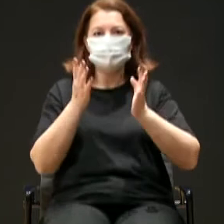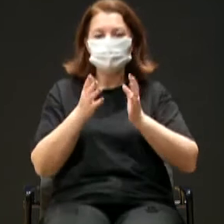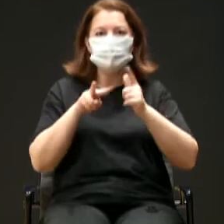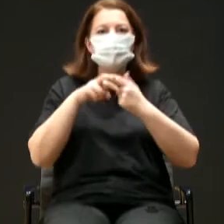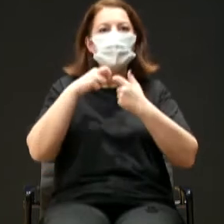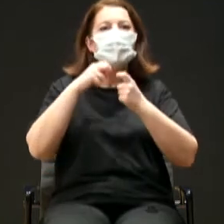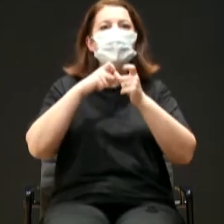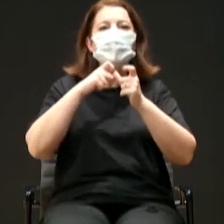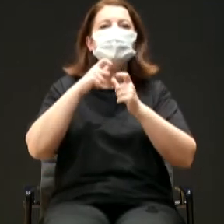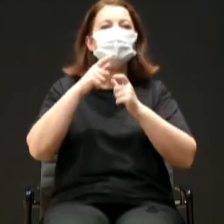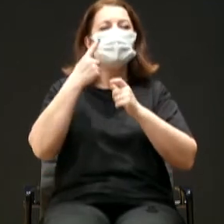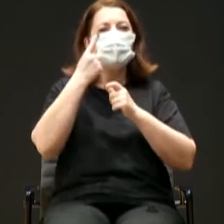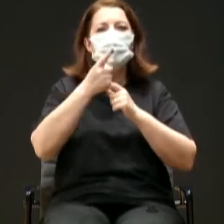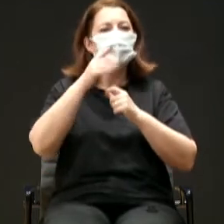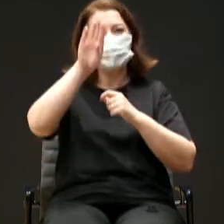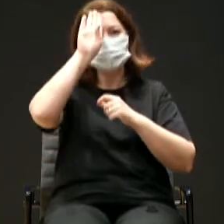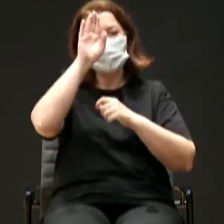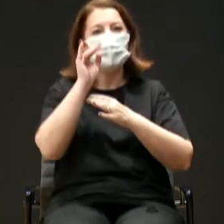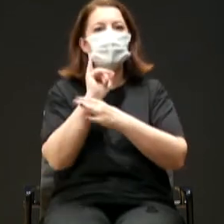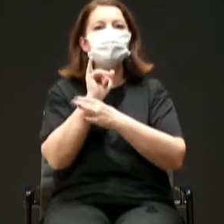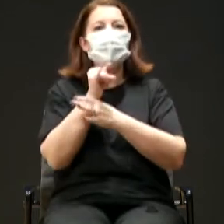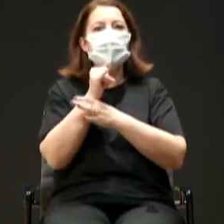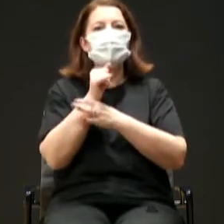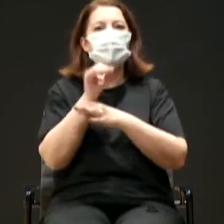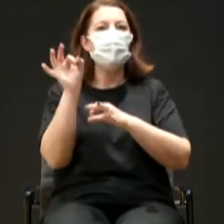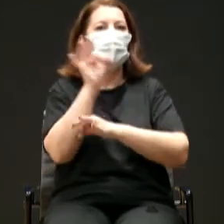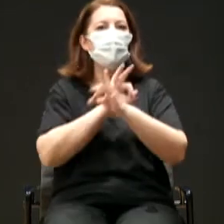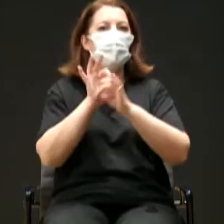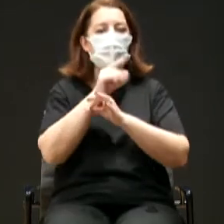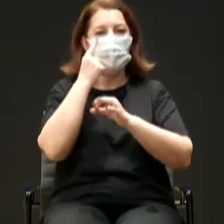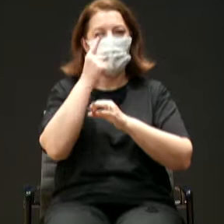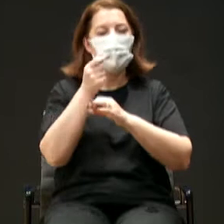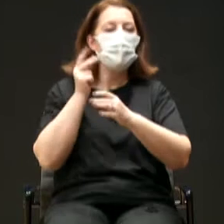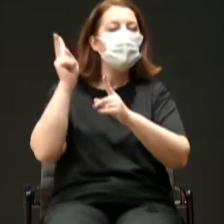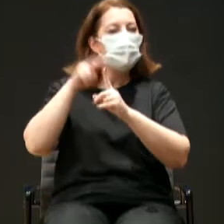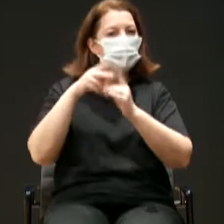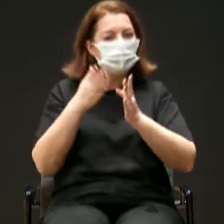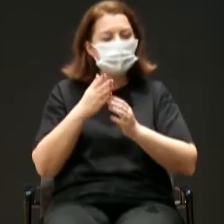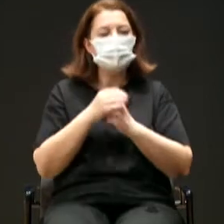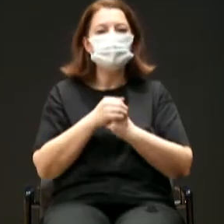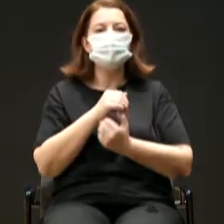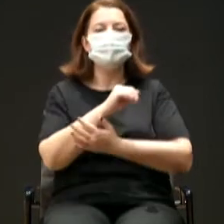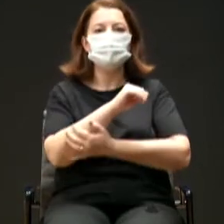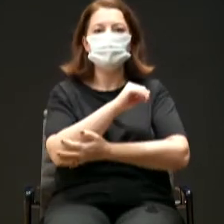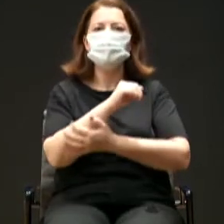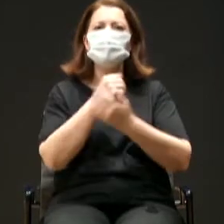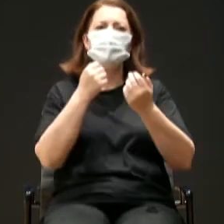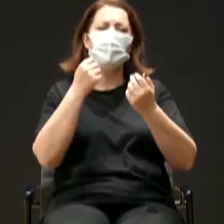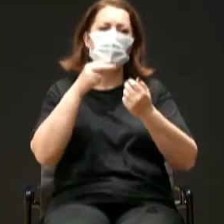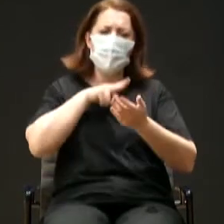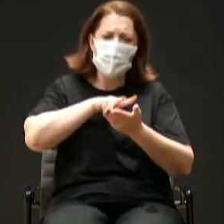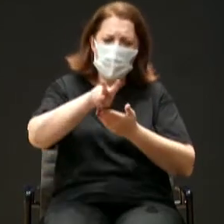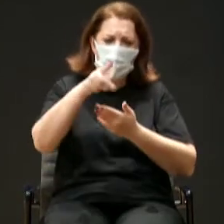Contact İstanbul Sanat Fuarı'na katıldık. Haziranda altyapı ve üst yapıdaki sorunları gidermeye koyulduk. Asfaltlama,